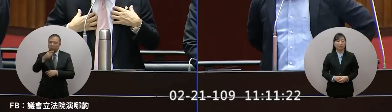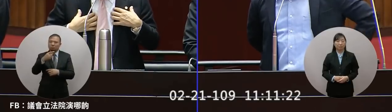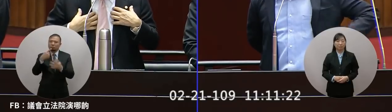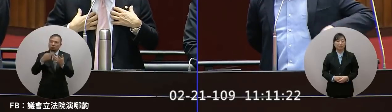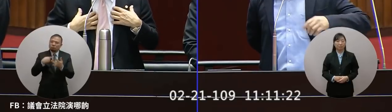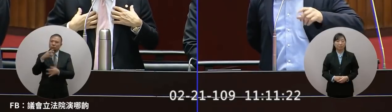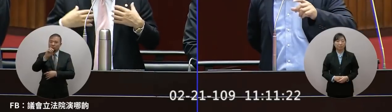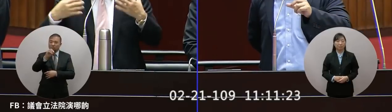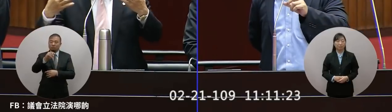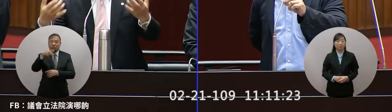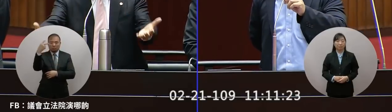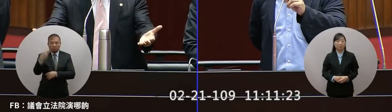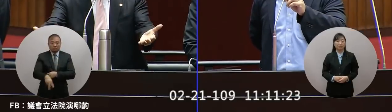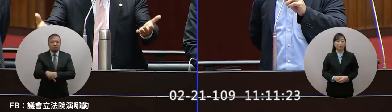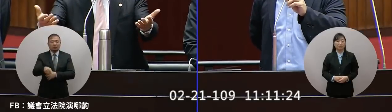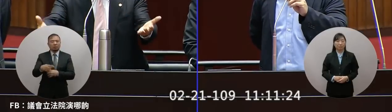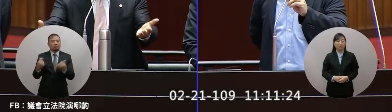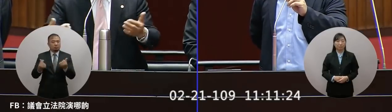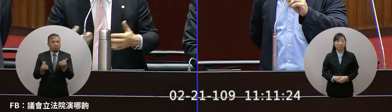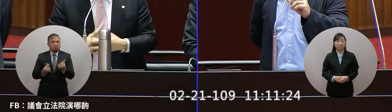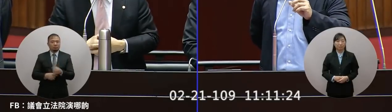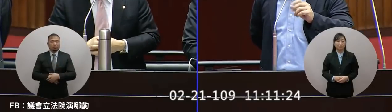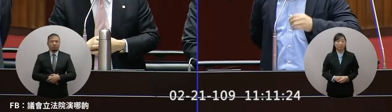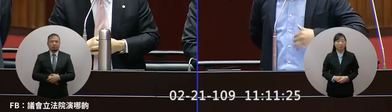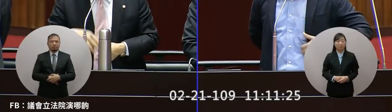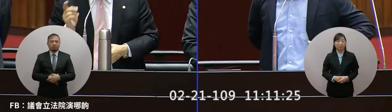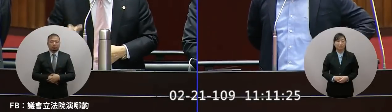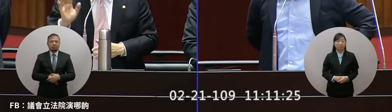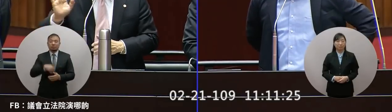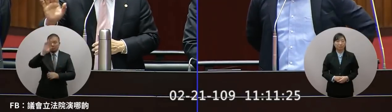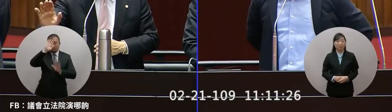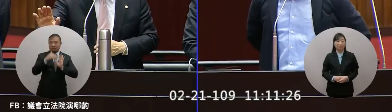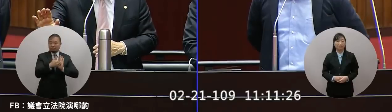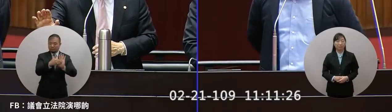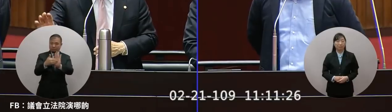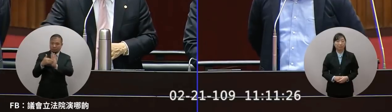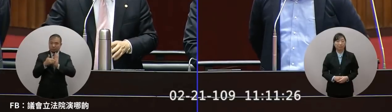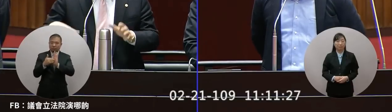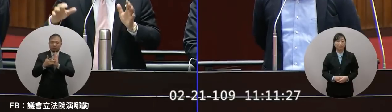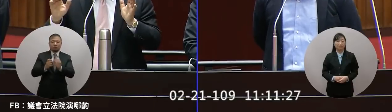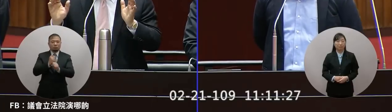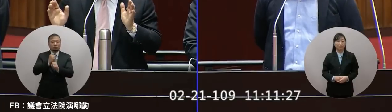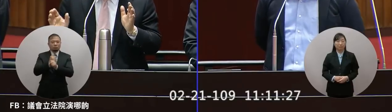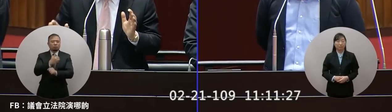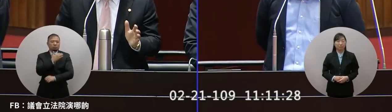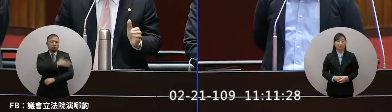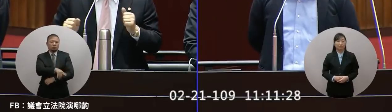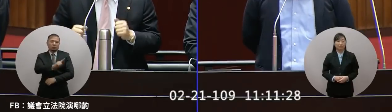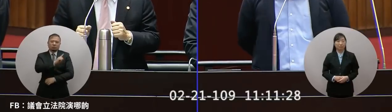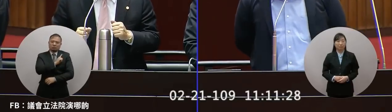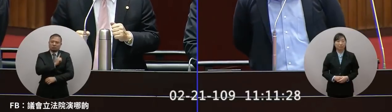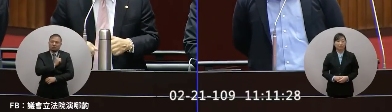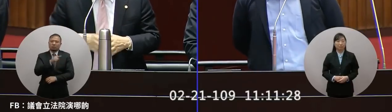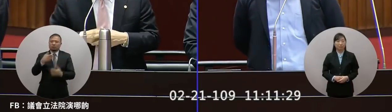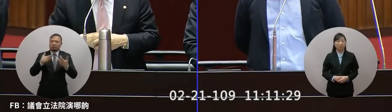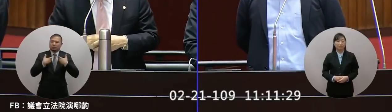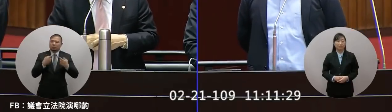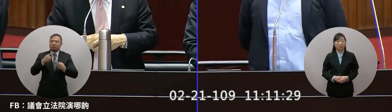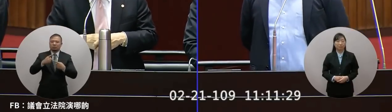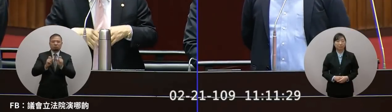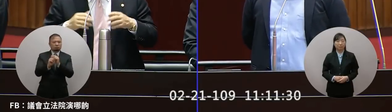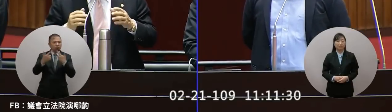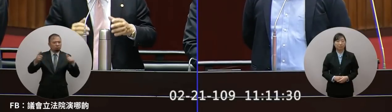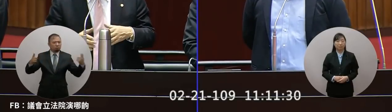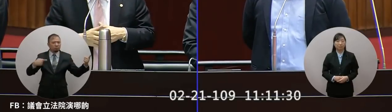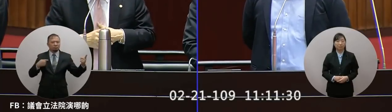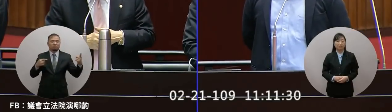因为从事这个同样是防疫，无论他是什么职位，无论他是什么角色，我们